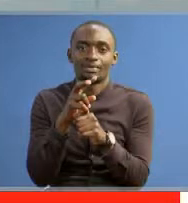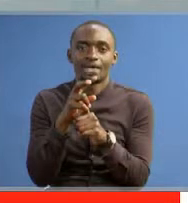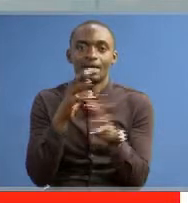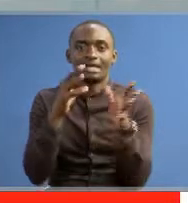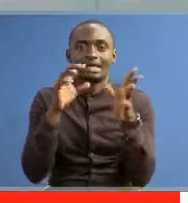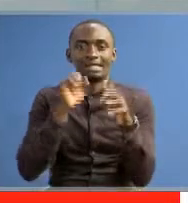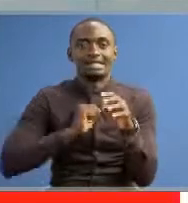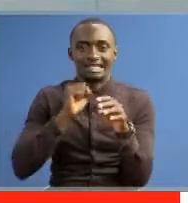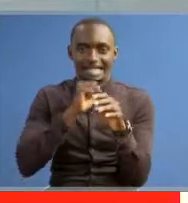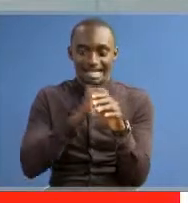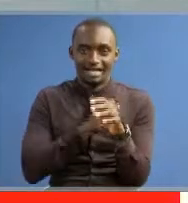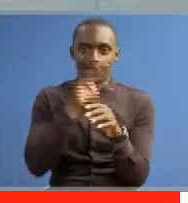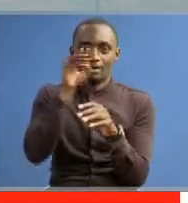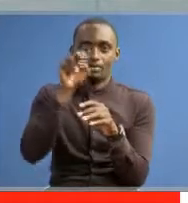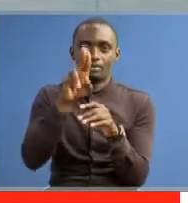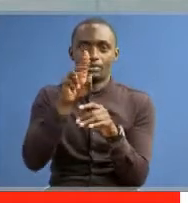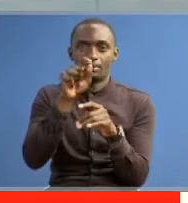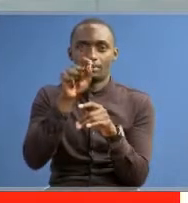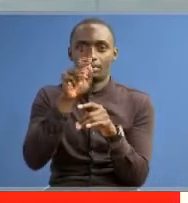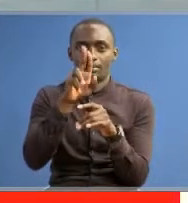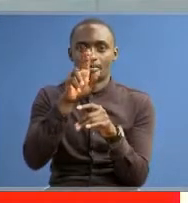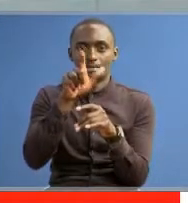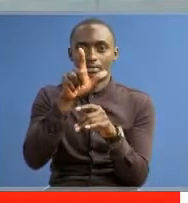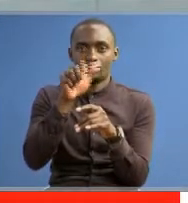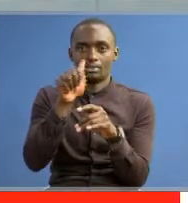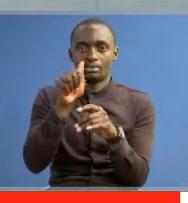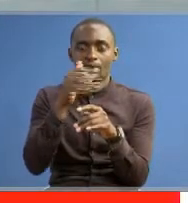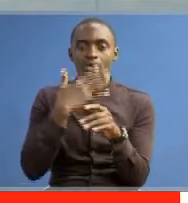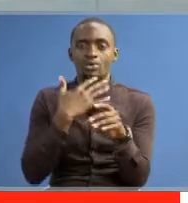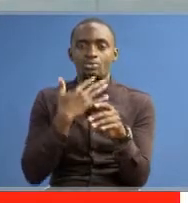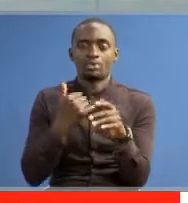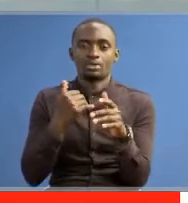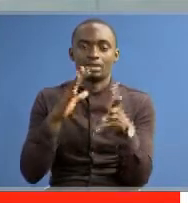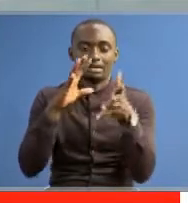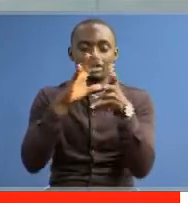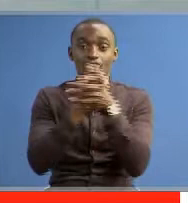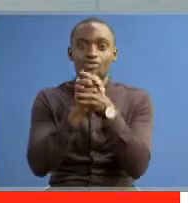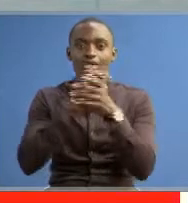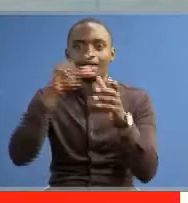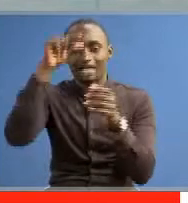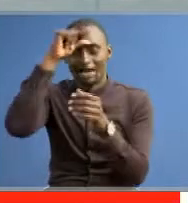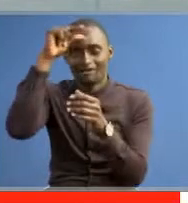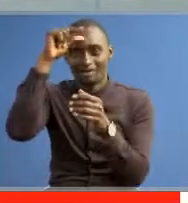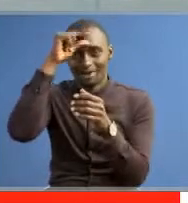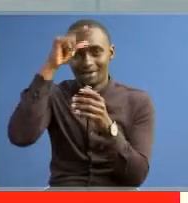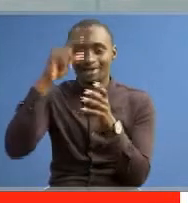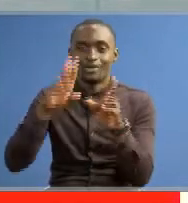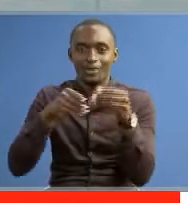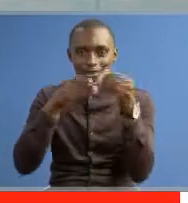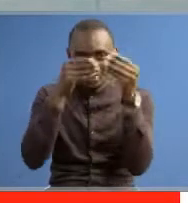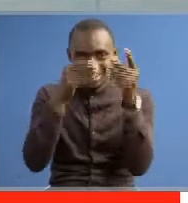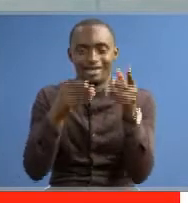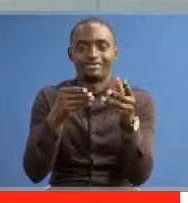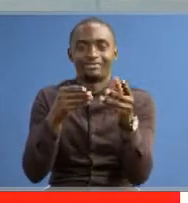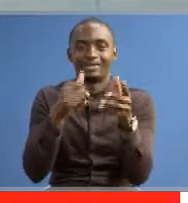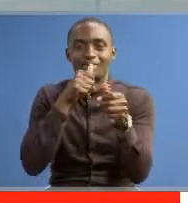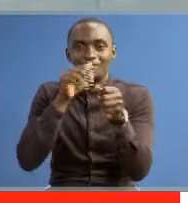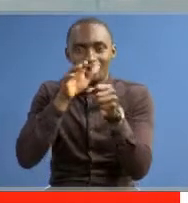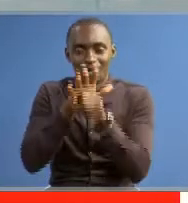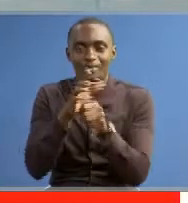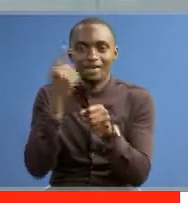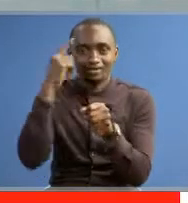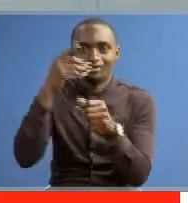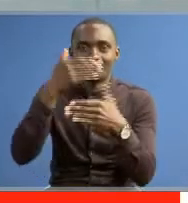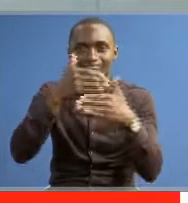ni Mutula Kilonzo Jr. ameiomba serikali ya Jubilee kuzingatia ahadi yake ya wakazi wa kaunti hiyo ya ujenzi